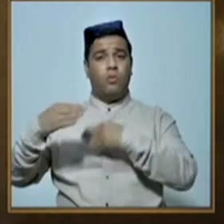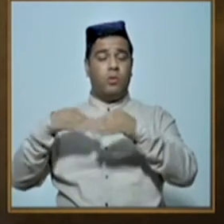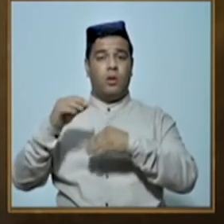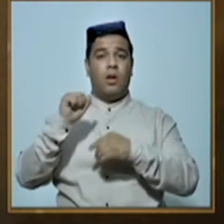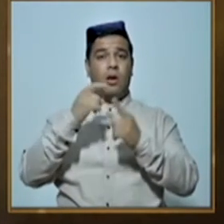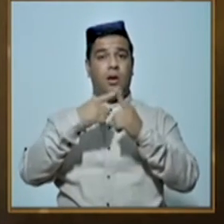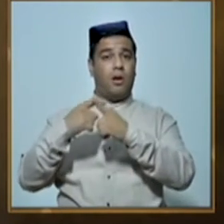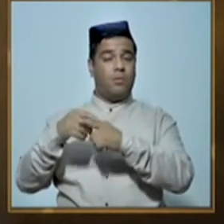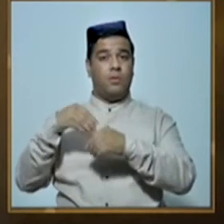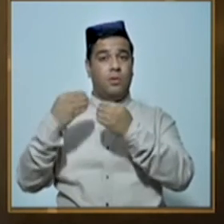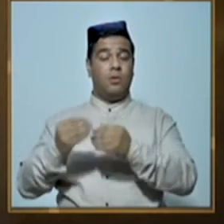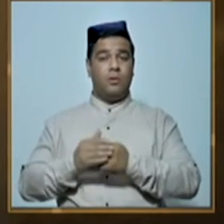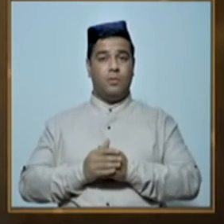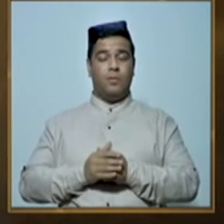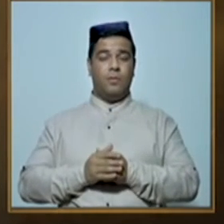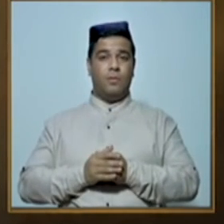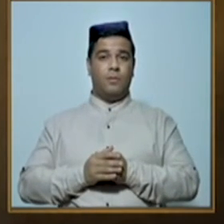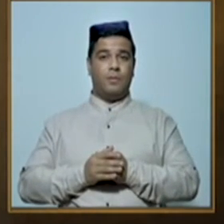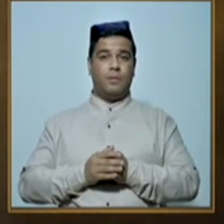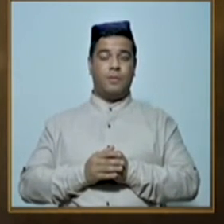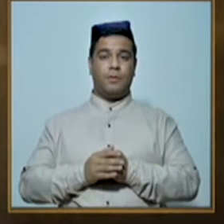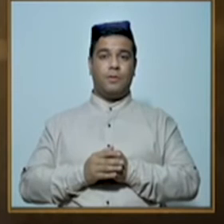khayran. İnni la